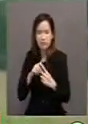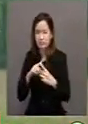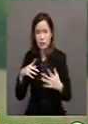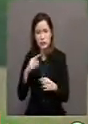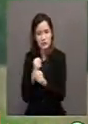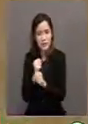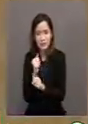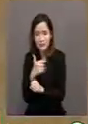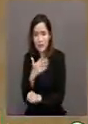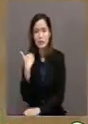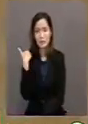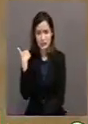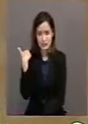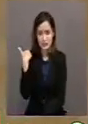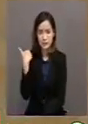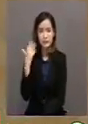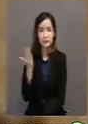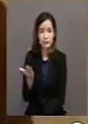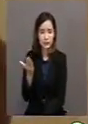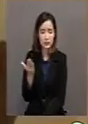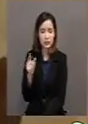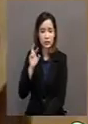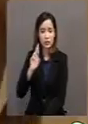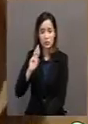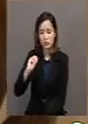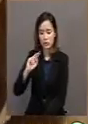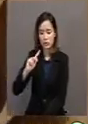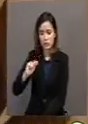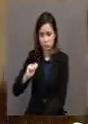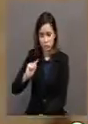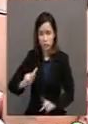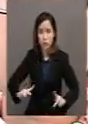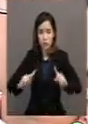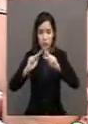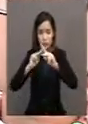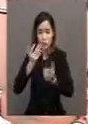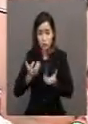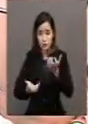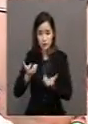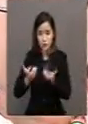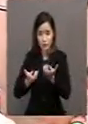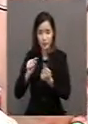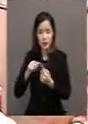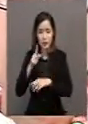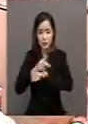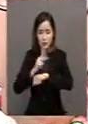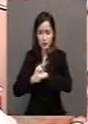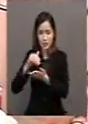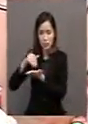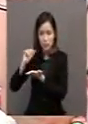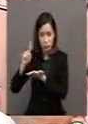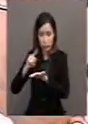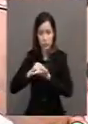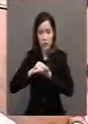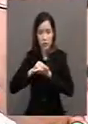กันนะฮะส่วนพลเอกไพบูลย์คุ้มฉายาครับรัฐมนตรีว่าการกระทรวงยุติธรรมในฐานะของประธานศูนย์อำนวยการต่อ